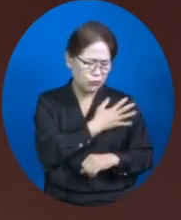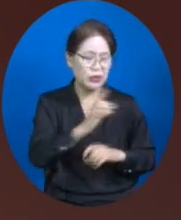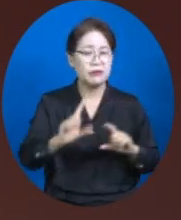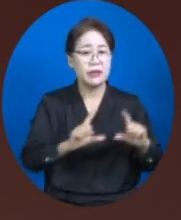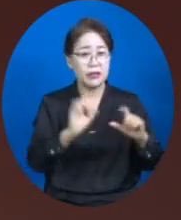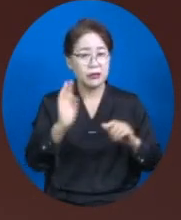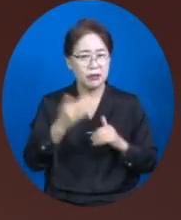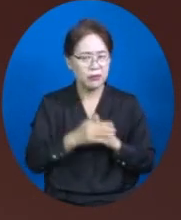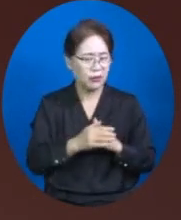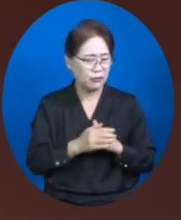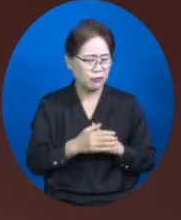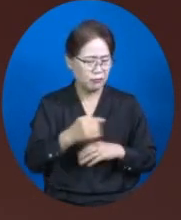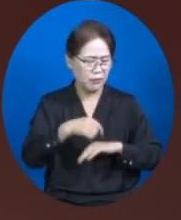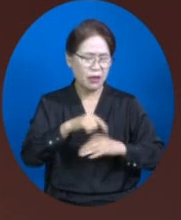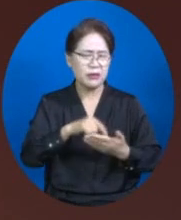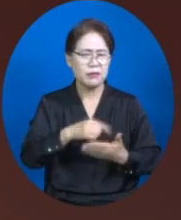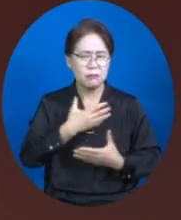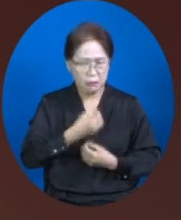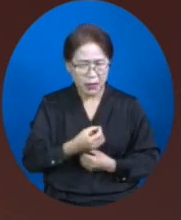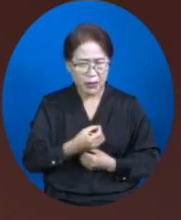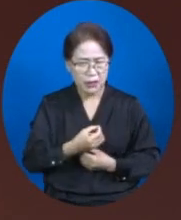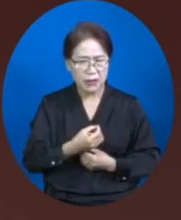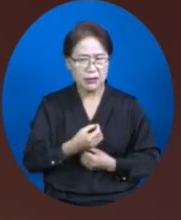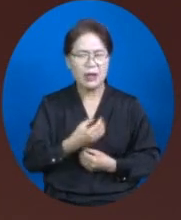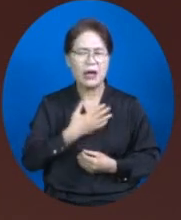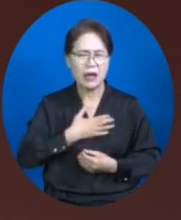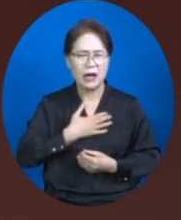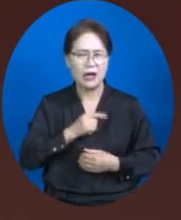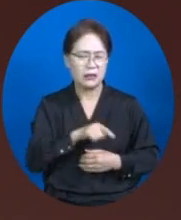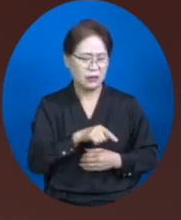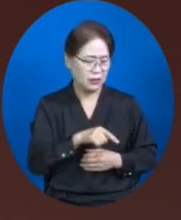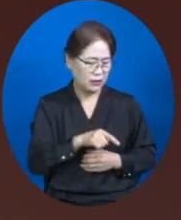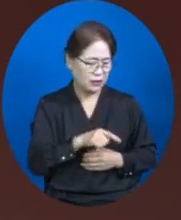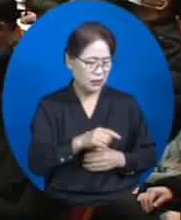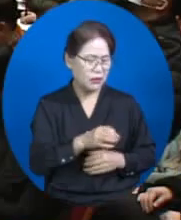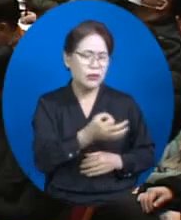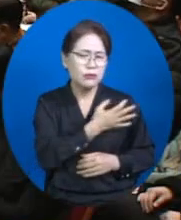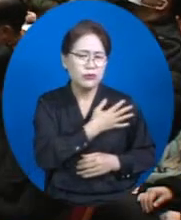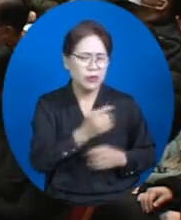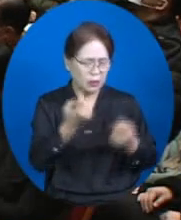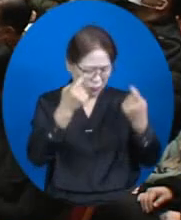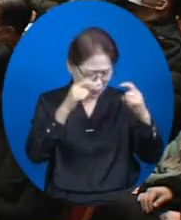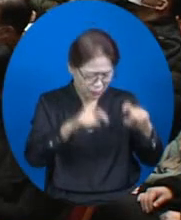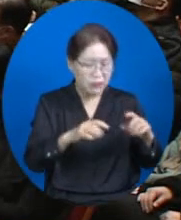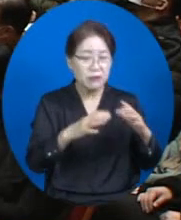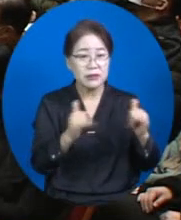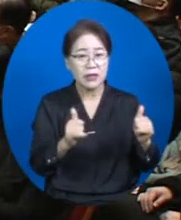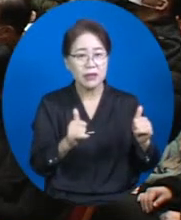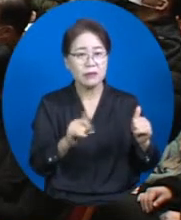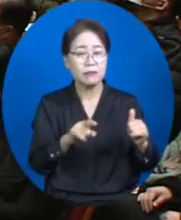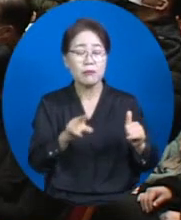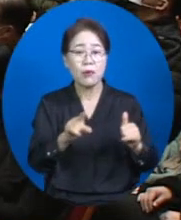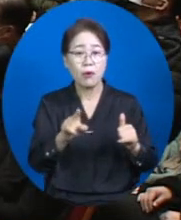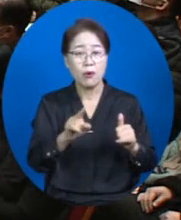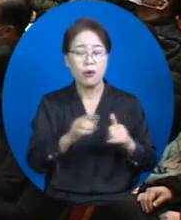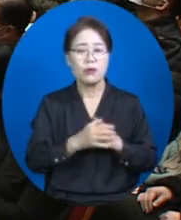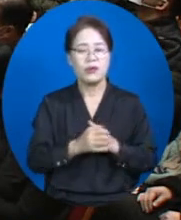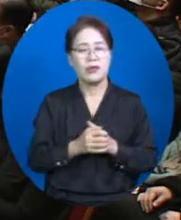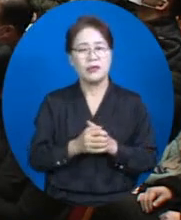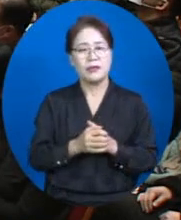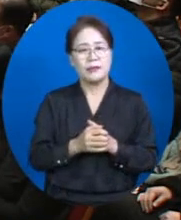거죠 하나님께서이 부자를 어리석은 자라고 말씀하신 결정적인 이유가 있습니다 그건 뭐냐 그러면